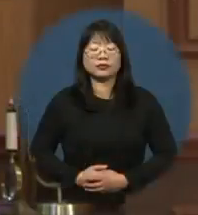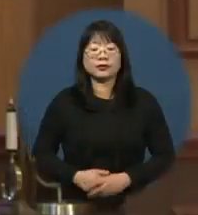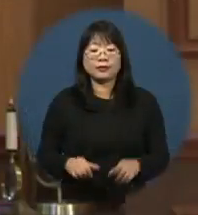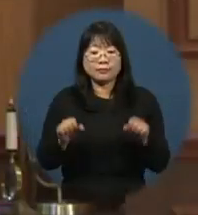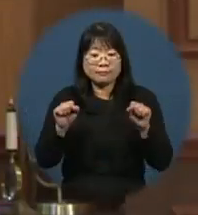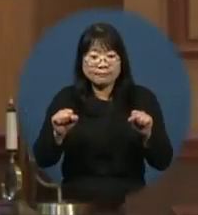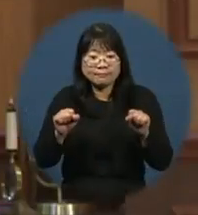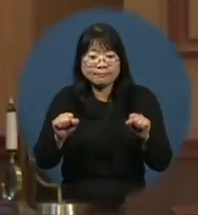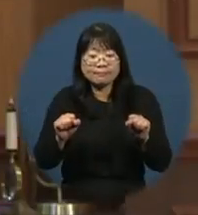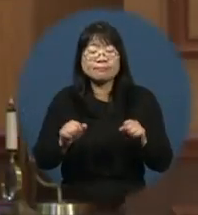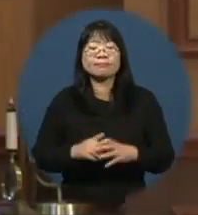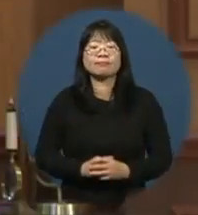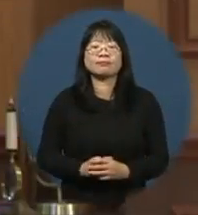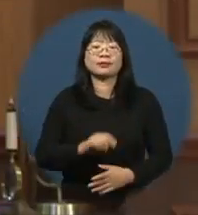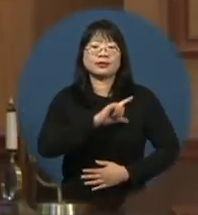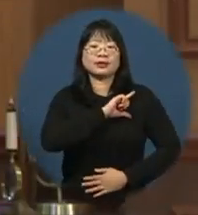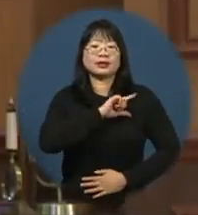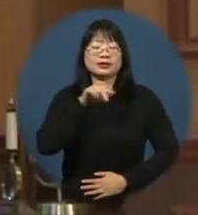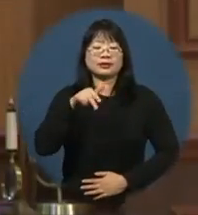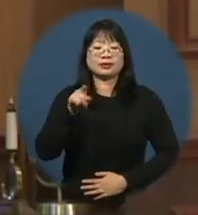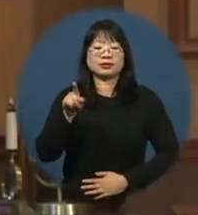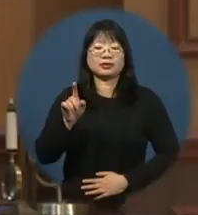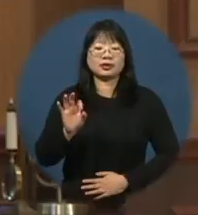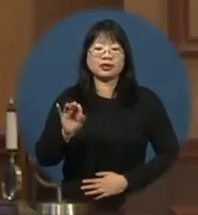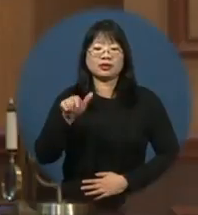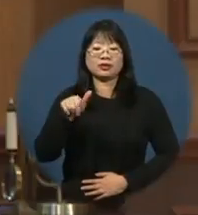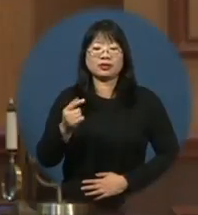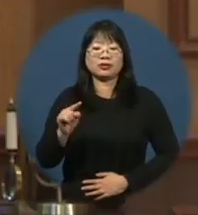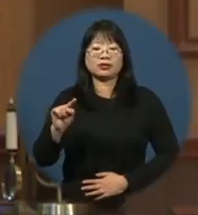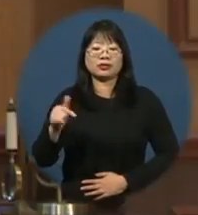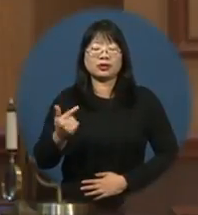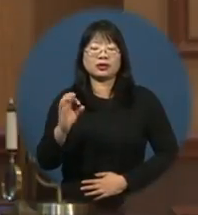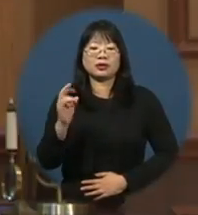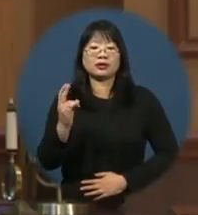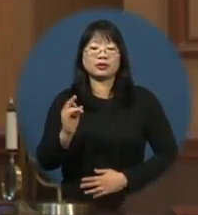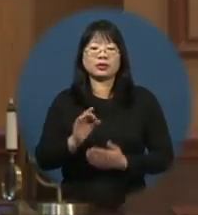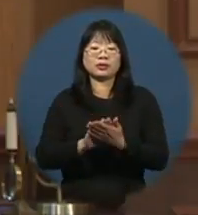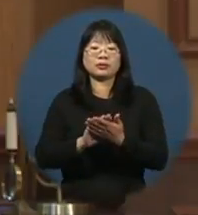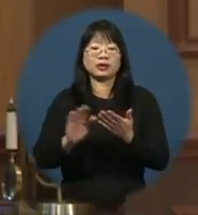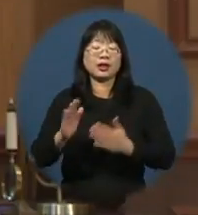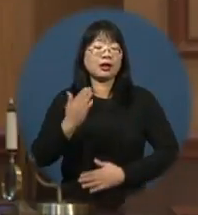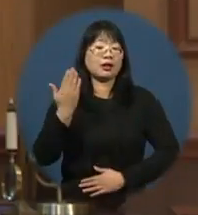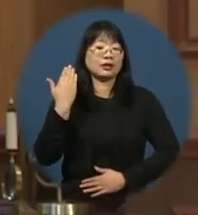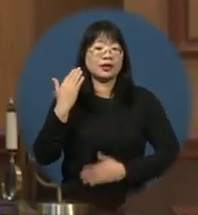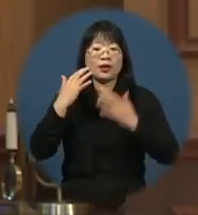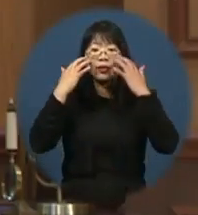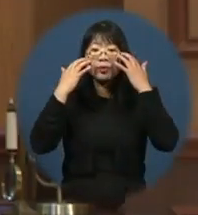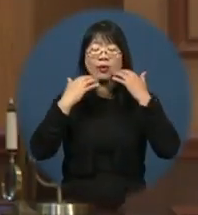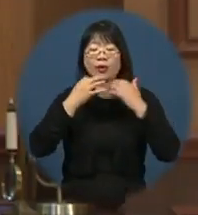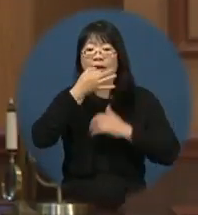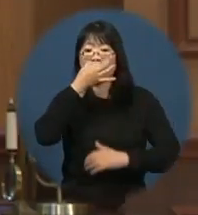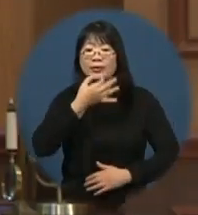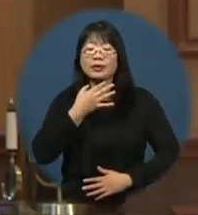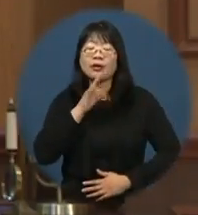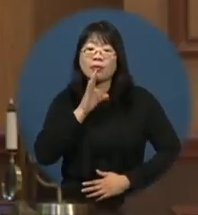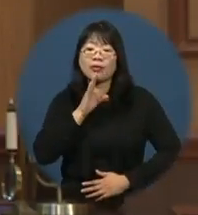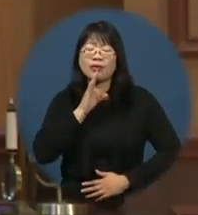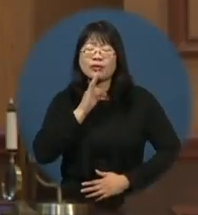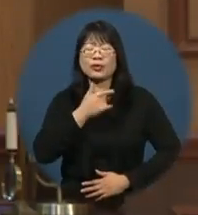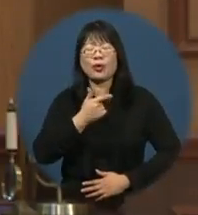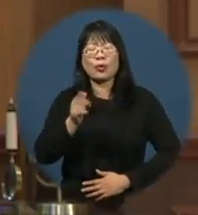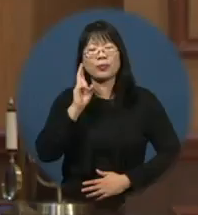여러분 안녕하십니까? 정관용입니다. 지난 여름 무척 힘드셨죠? 정말 더워도 너무